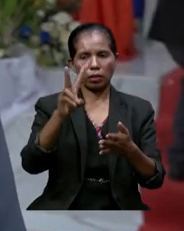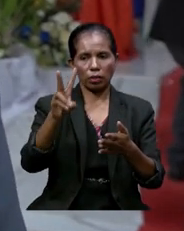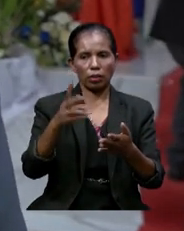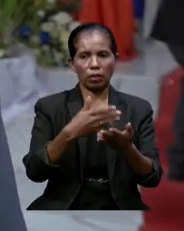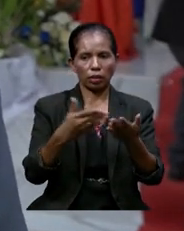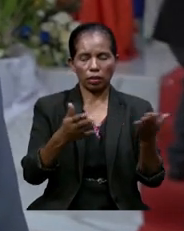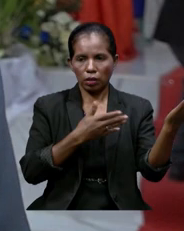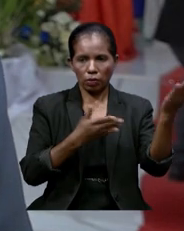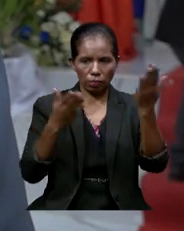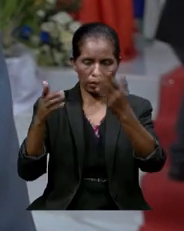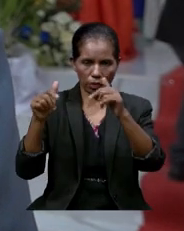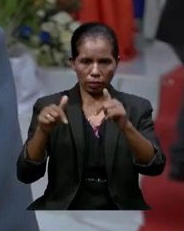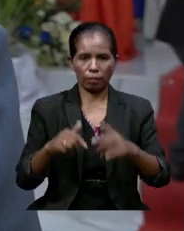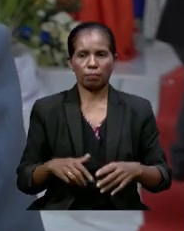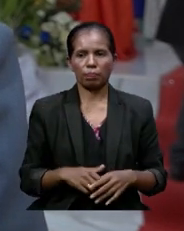sasane to ona ya ne